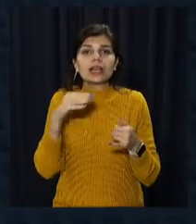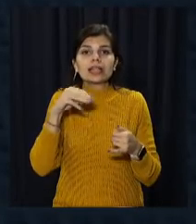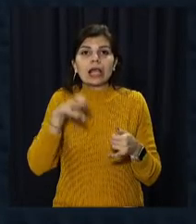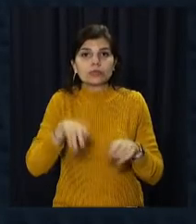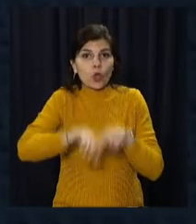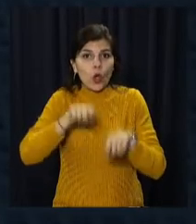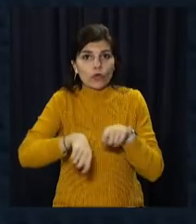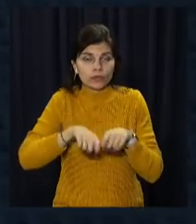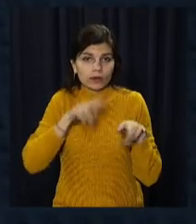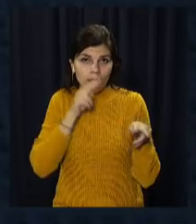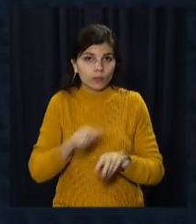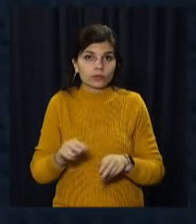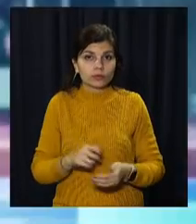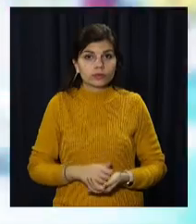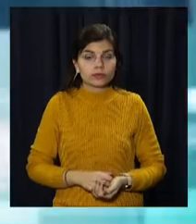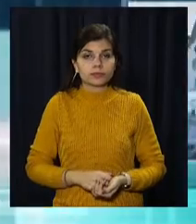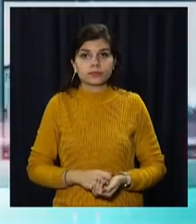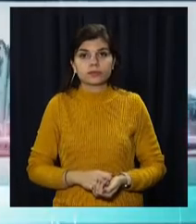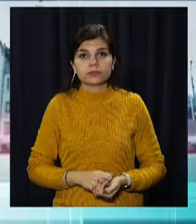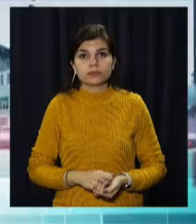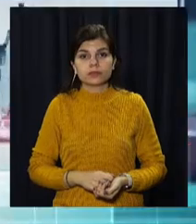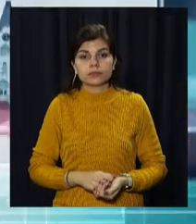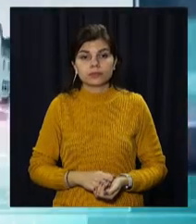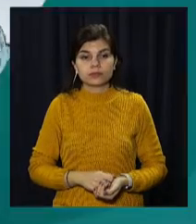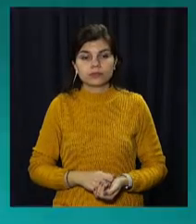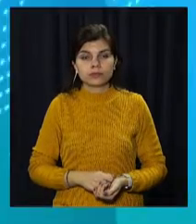сервіс працює в тестовому режимі.